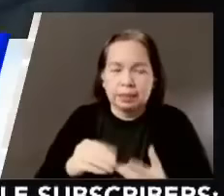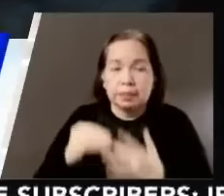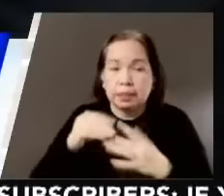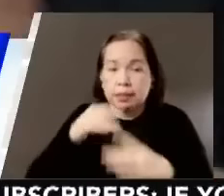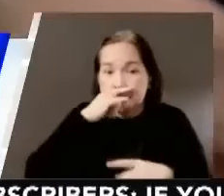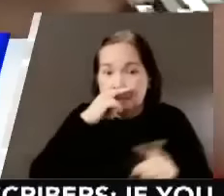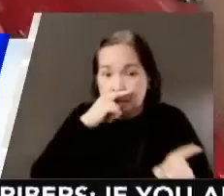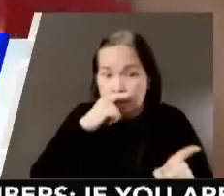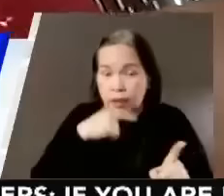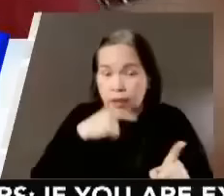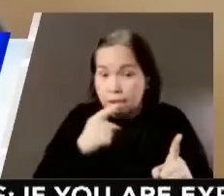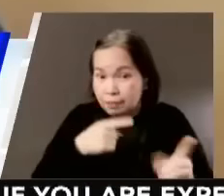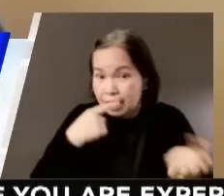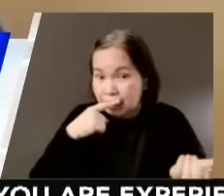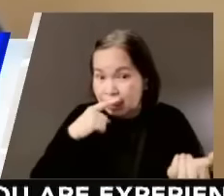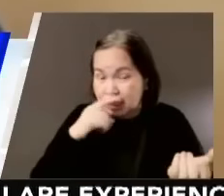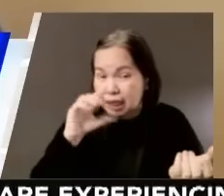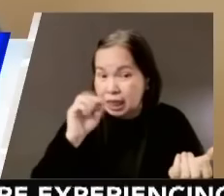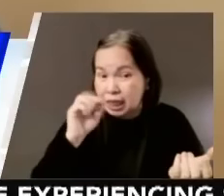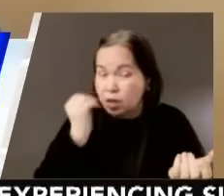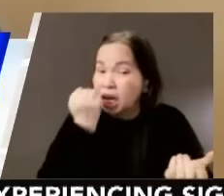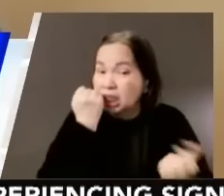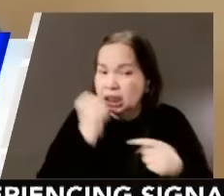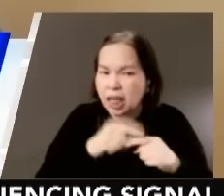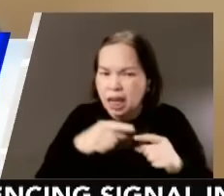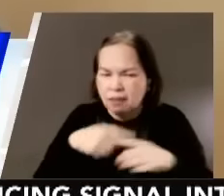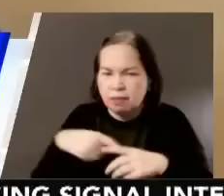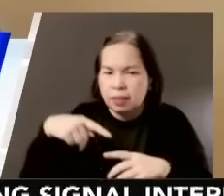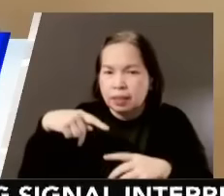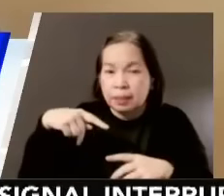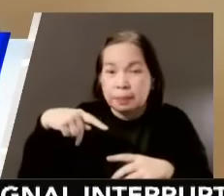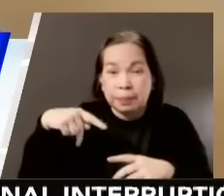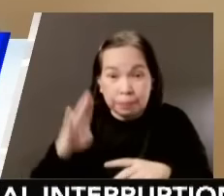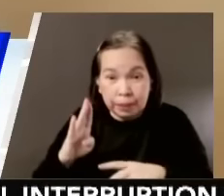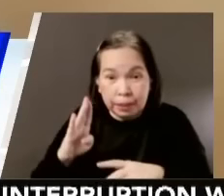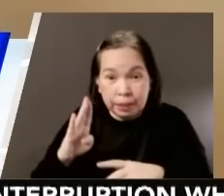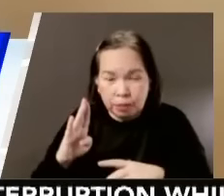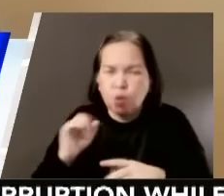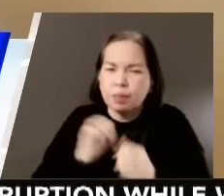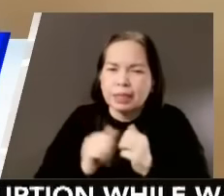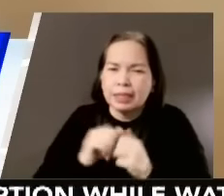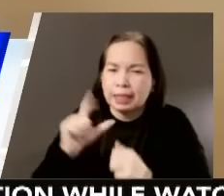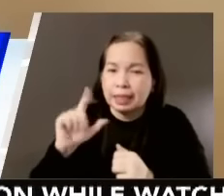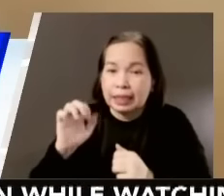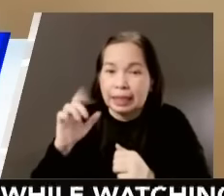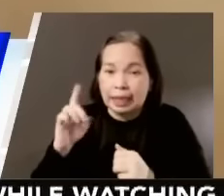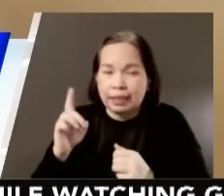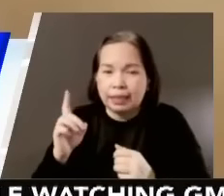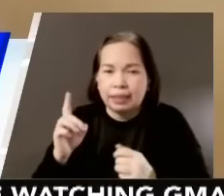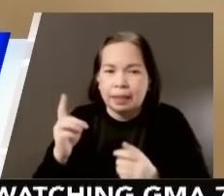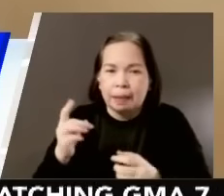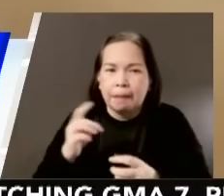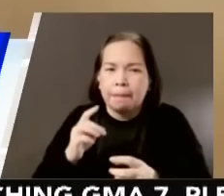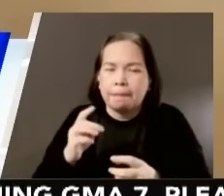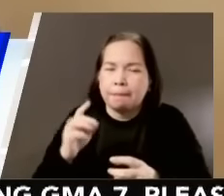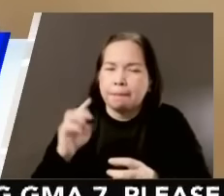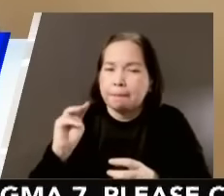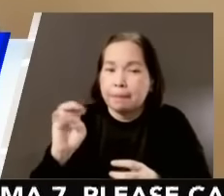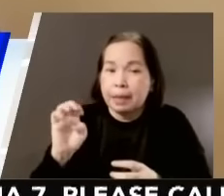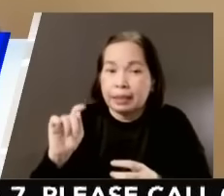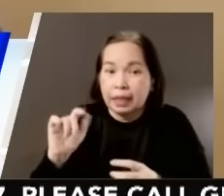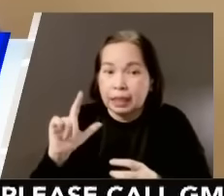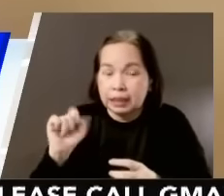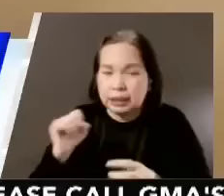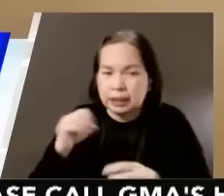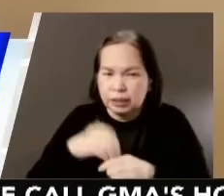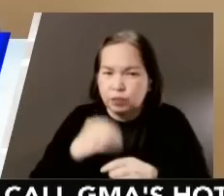na lagpas sa maximum limit. Limitan yung heavy metals tulad ng lead ay nakukuha natin sa lupa,